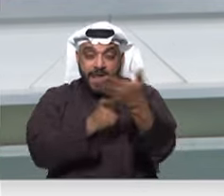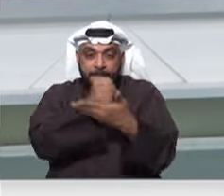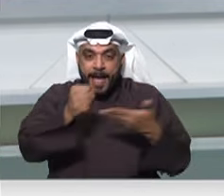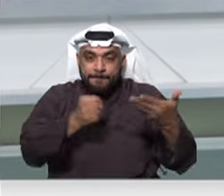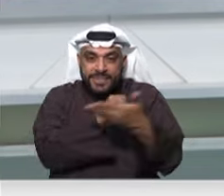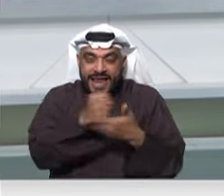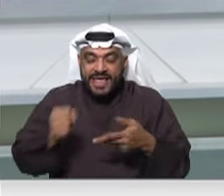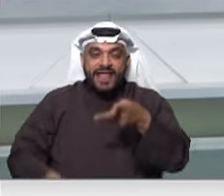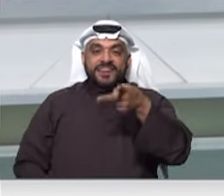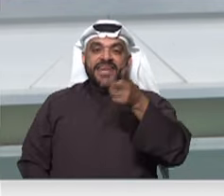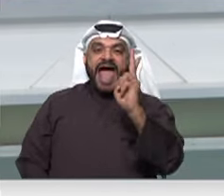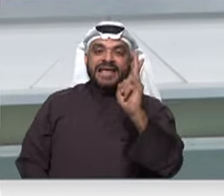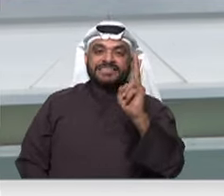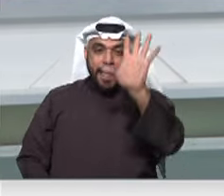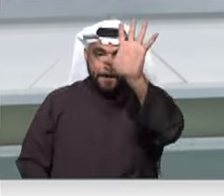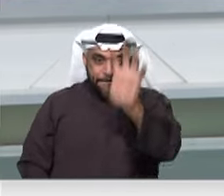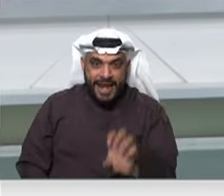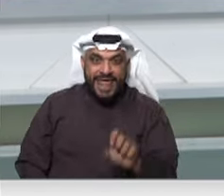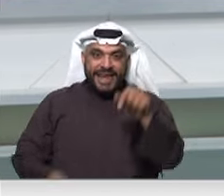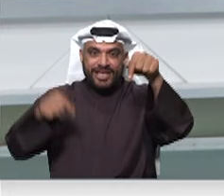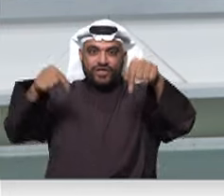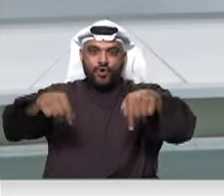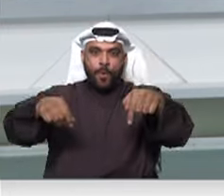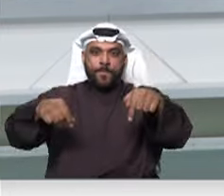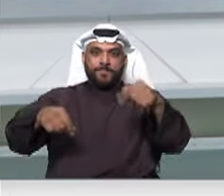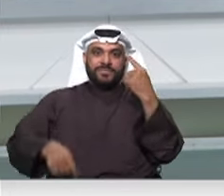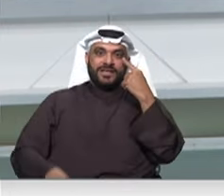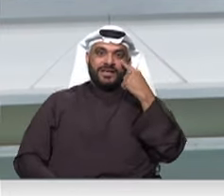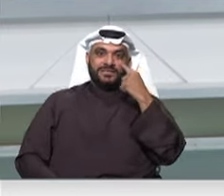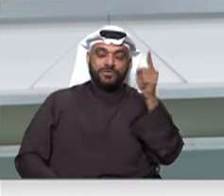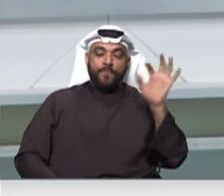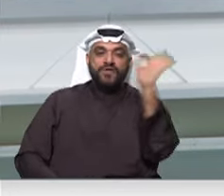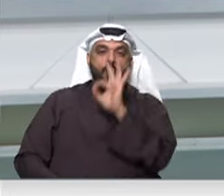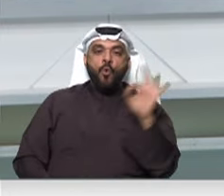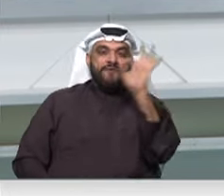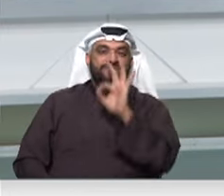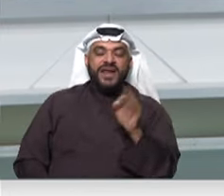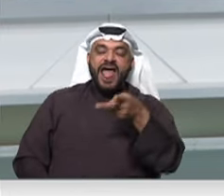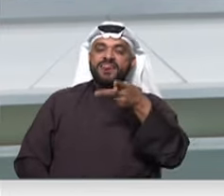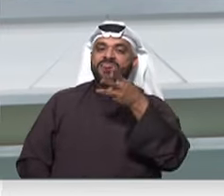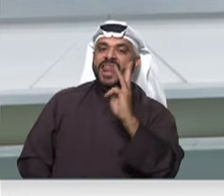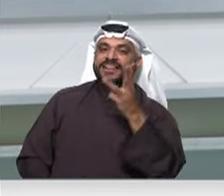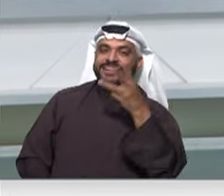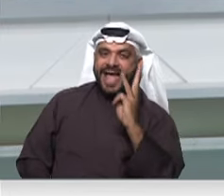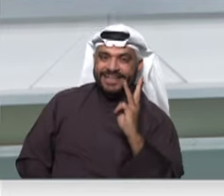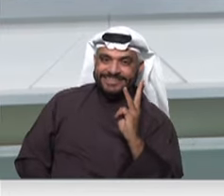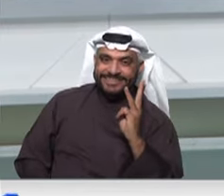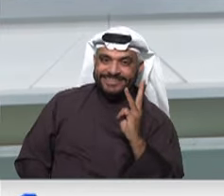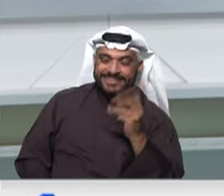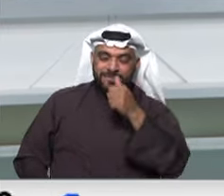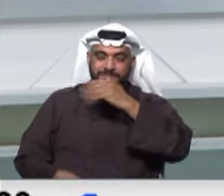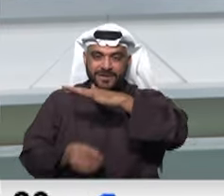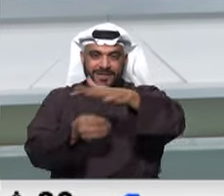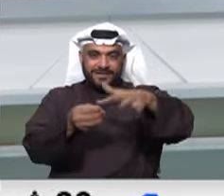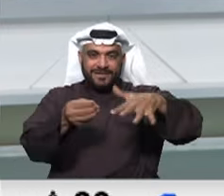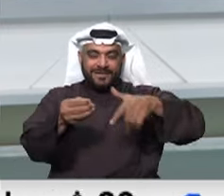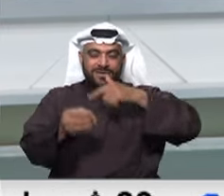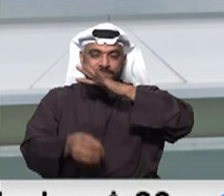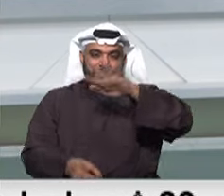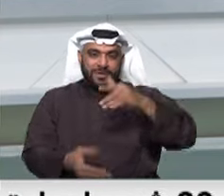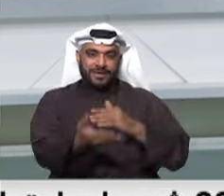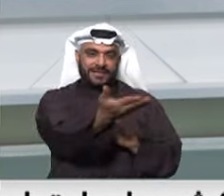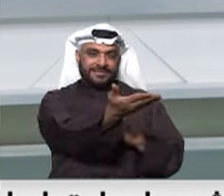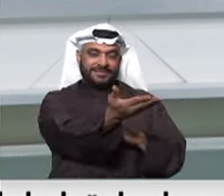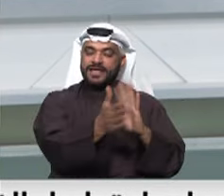كذلك 12 درجة مئوية، جنوبا في مزارع الوفرة 13 درجة مئوية، مناطق ساحلية والجزر الكويتية متفاوت درجات الحرارة ما